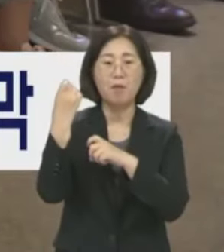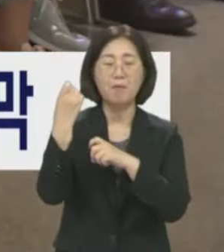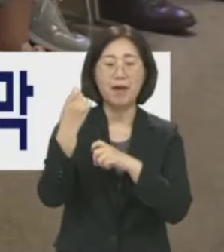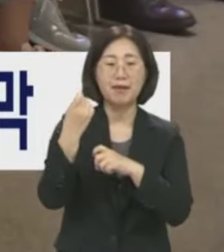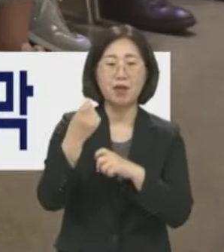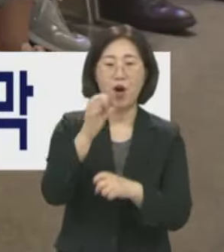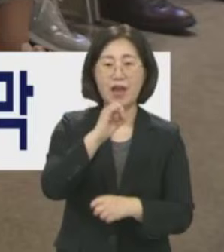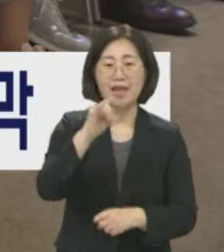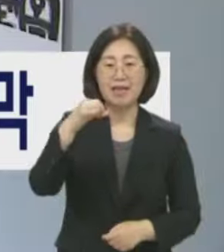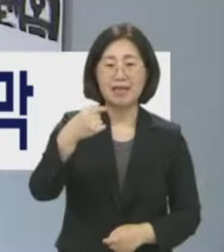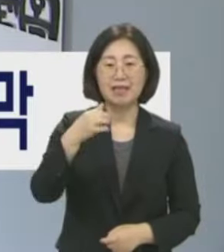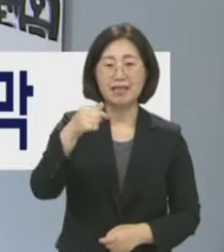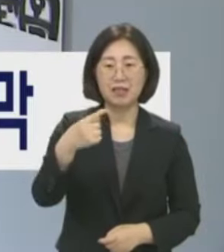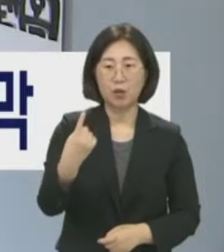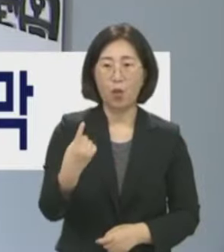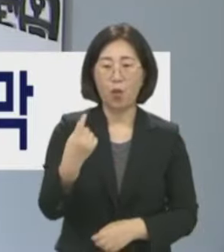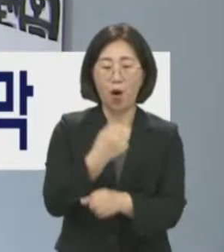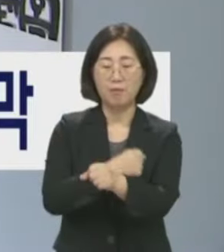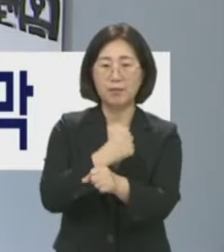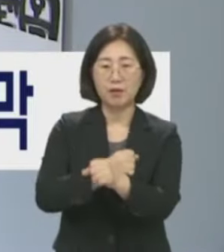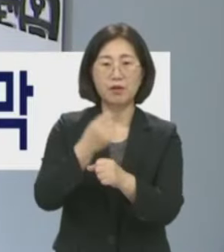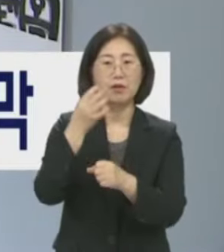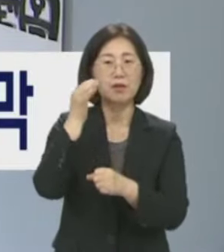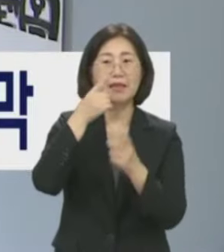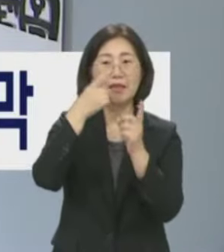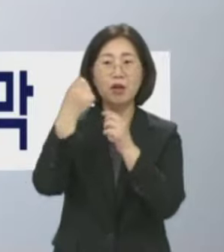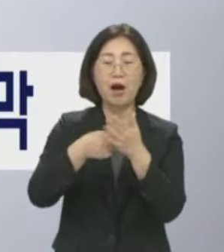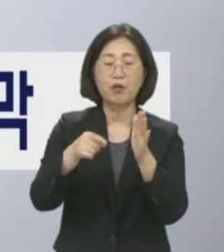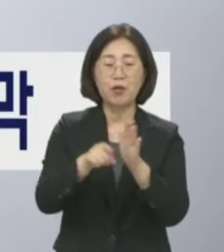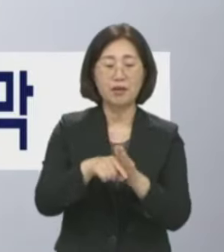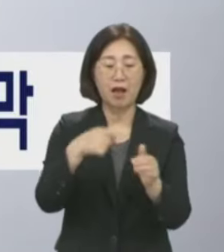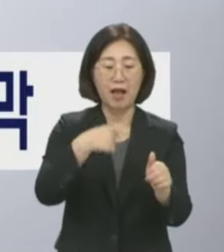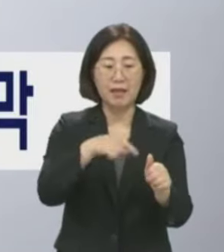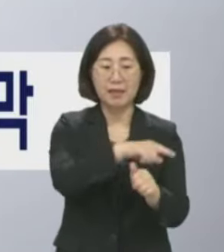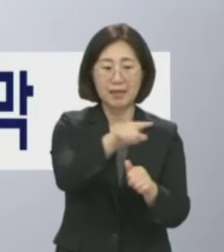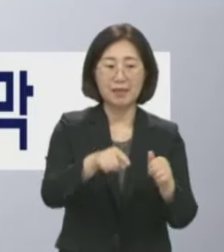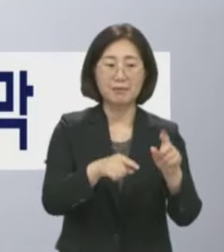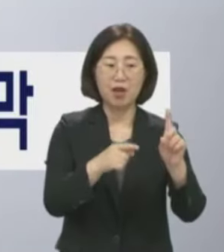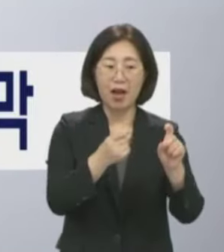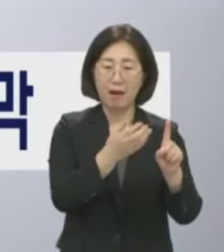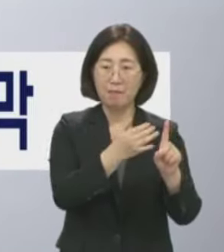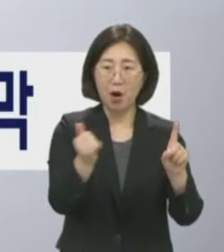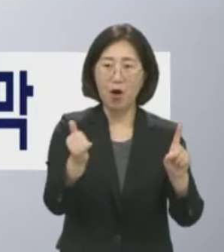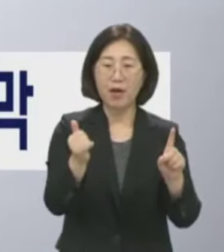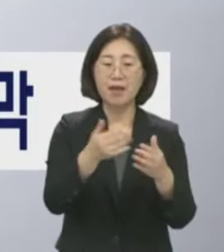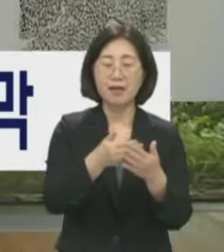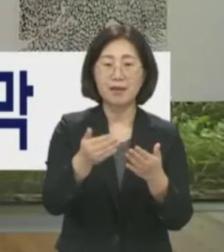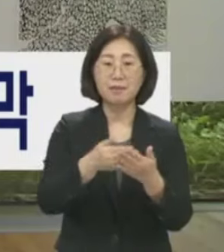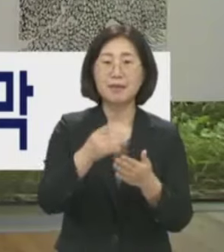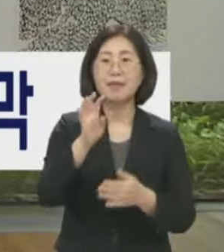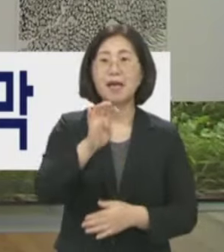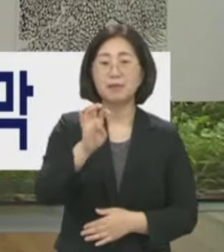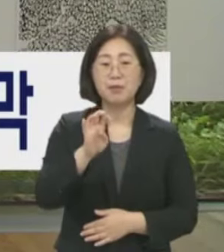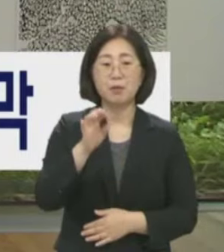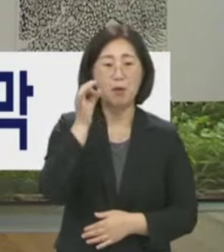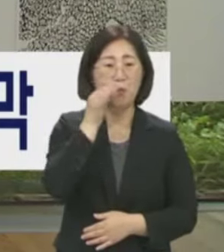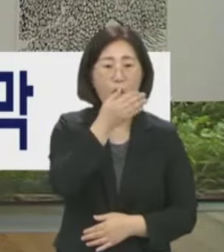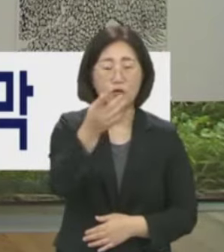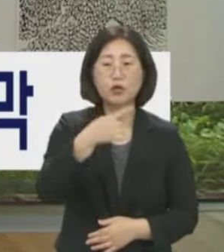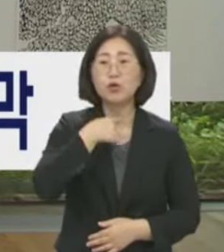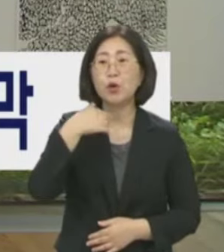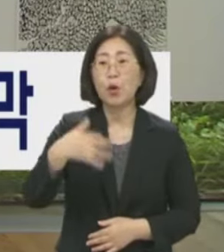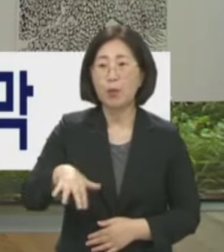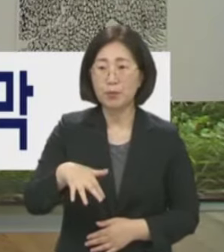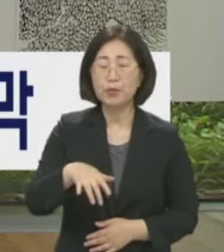화백의 업적을 기리기 위해 마련되었습니다. 이응로 화백의 가르침을 받은 작가 11명의 출품작 40점은 대부분 국내에 소개된